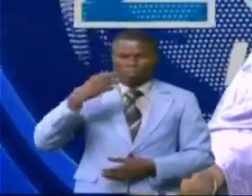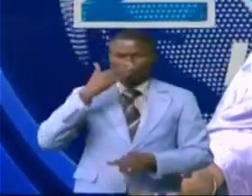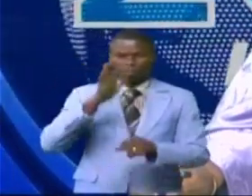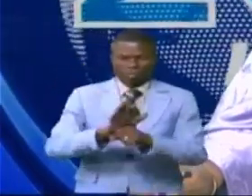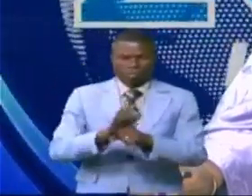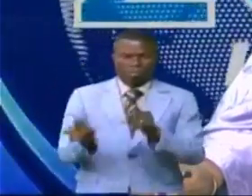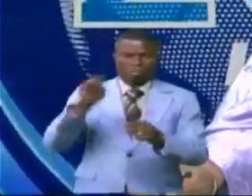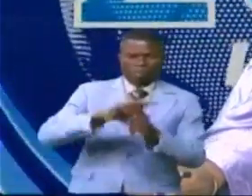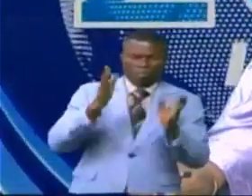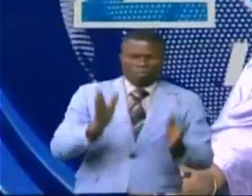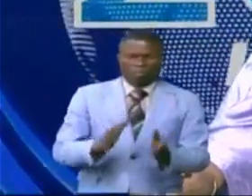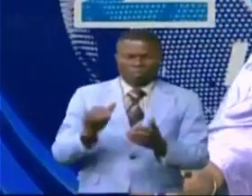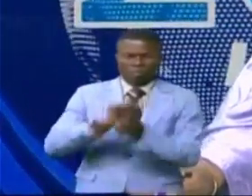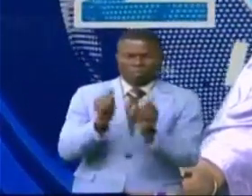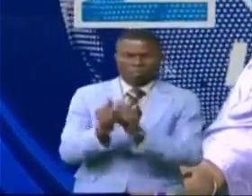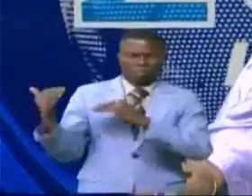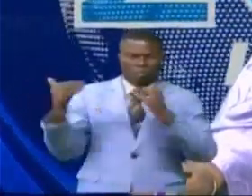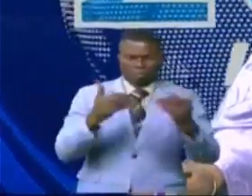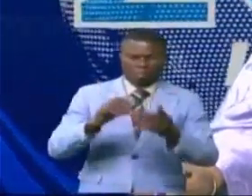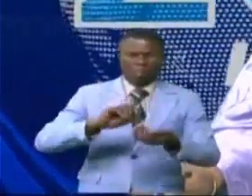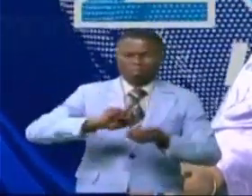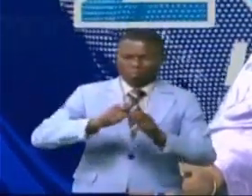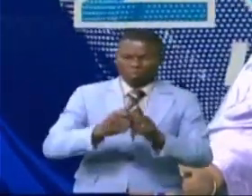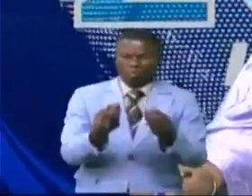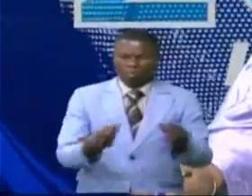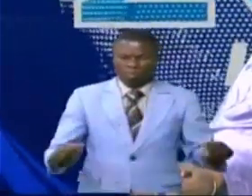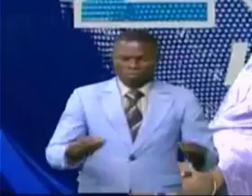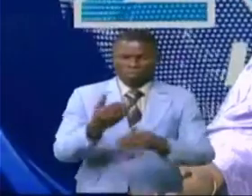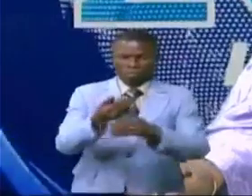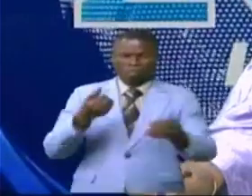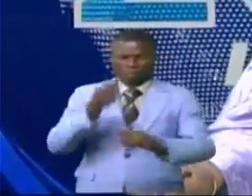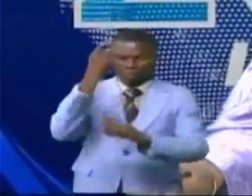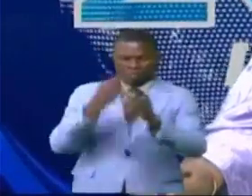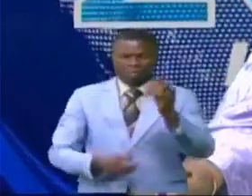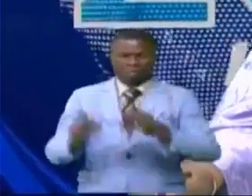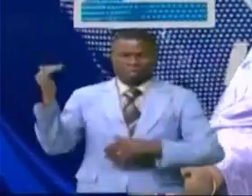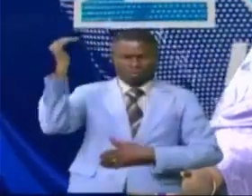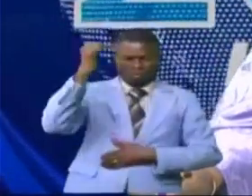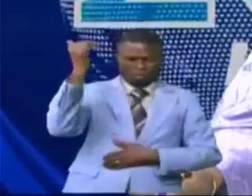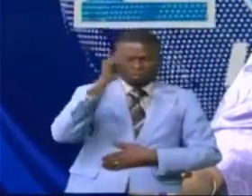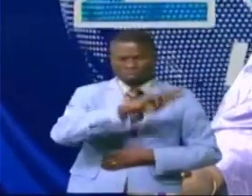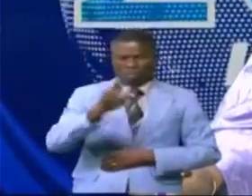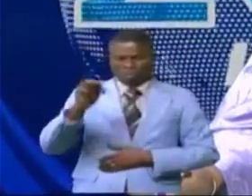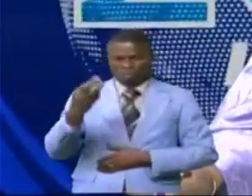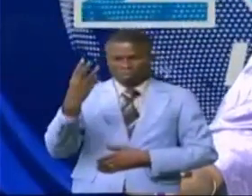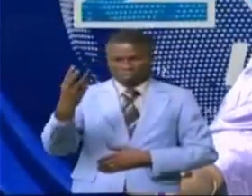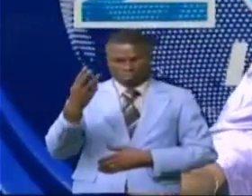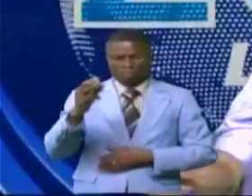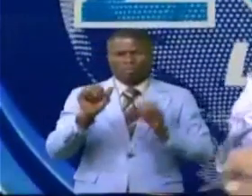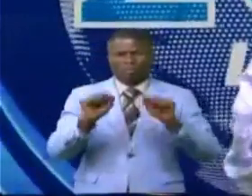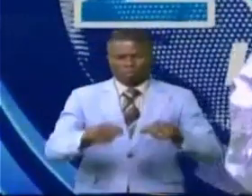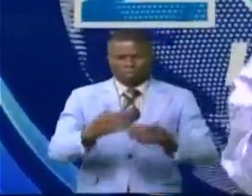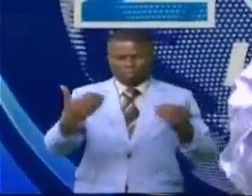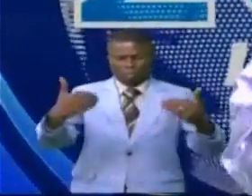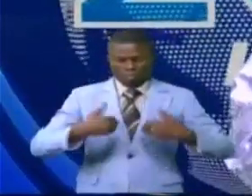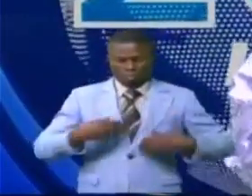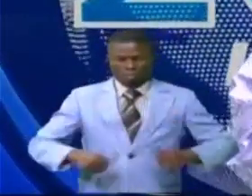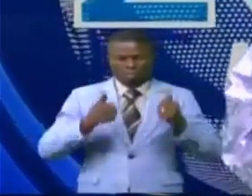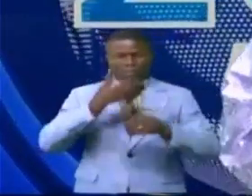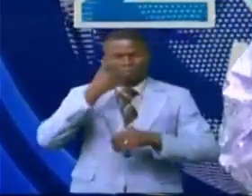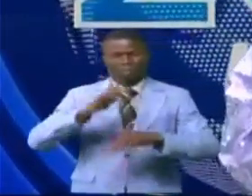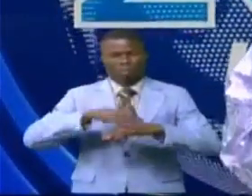différentes atrocités de guerre, des réparations avant la fin de l'année 2023. Et aussi, c'est possible d'avoir une vie meilleure